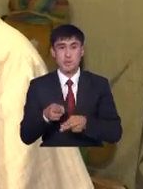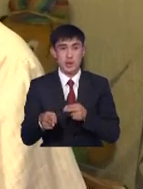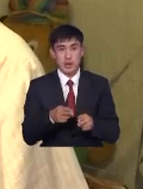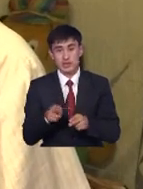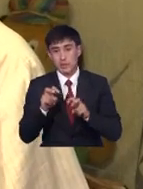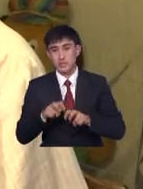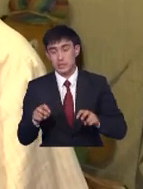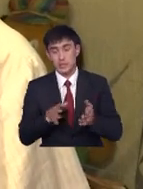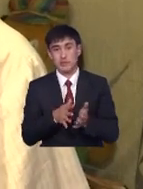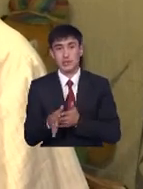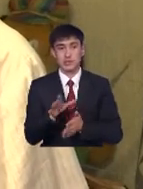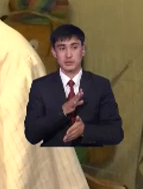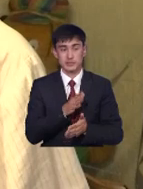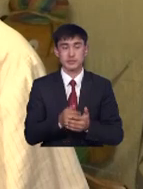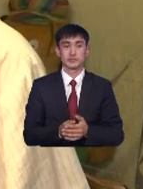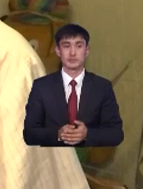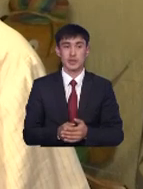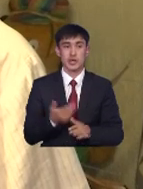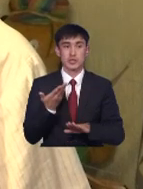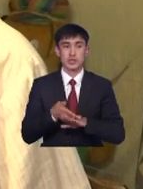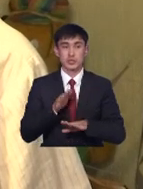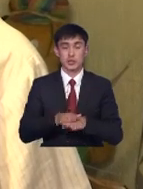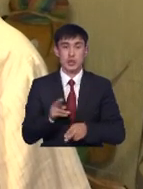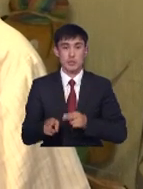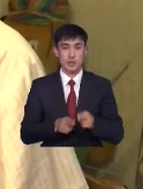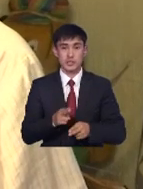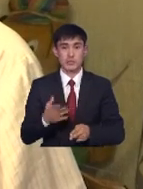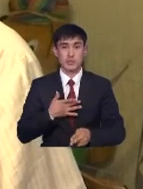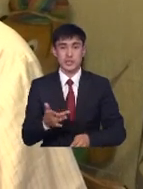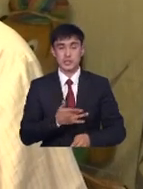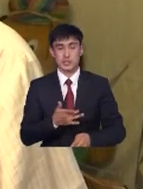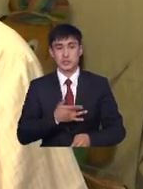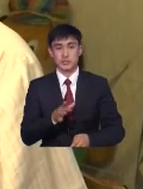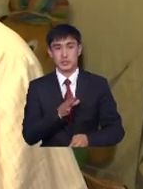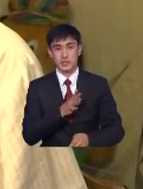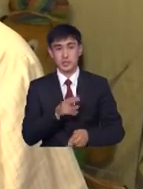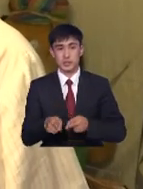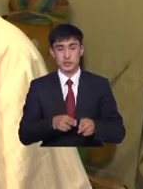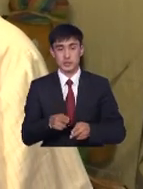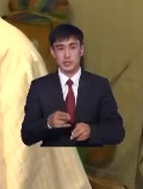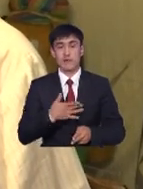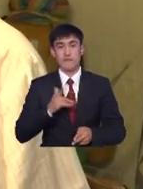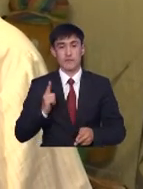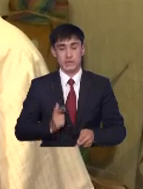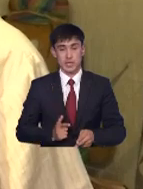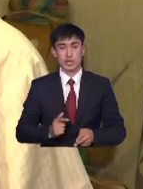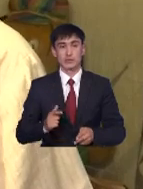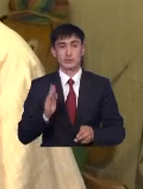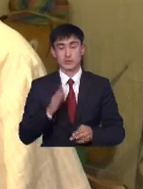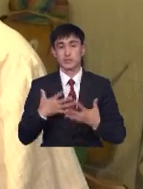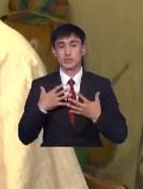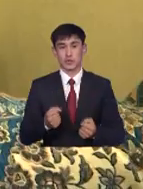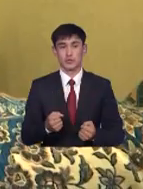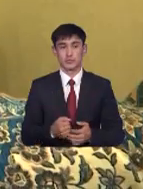этим обследования перед этой тяжёлой операции у меня на сердце но я выдержал и стараюсь сейчас быть